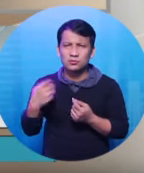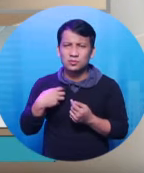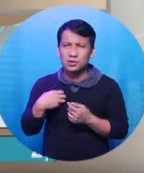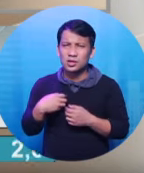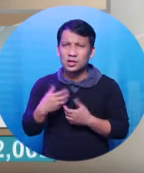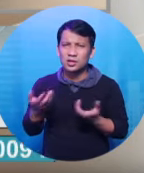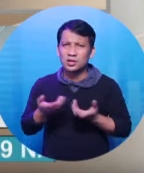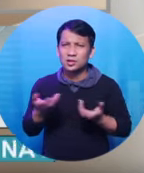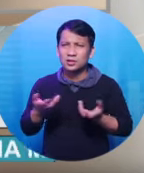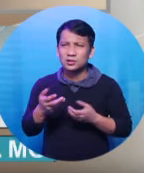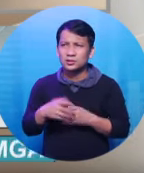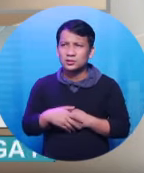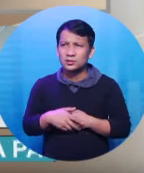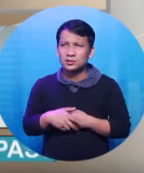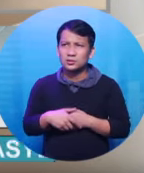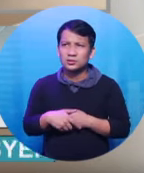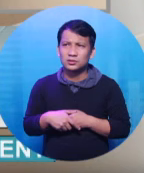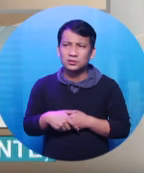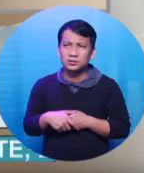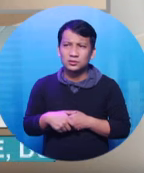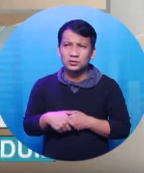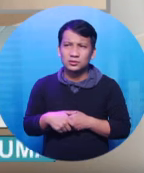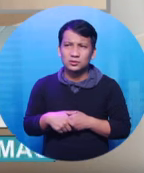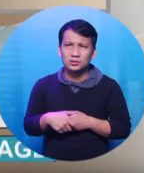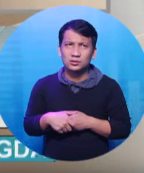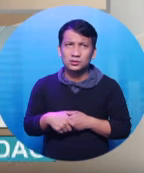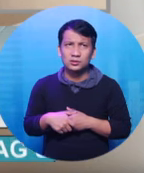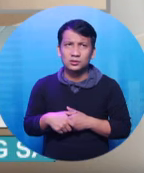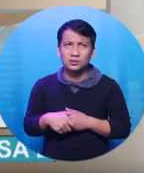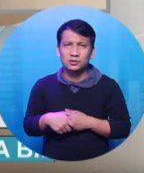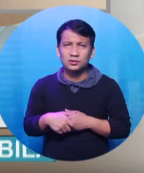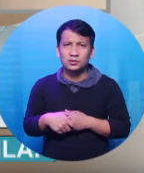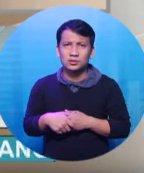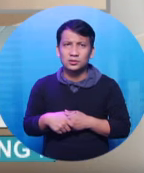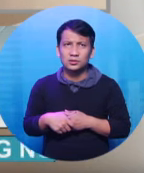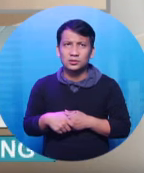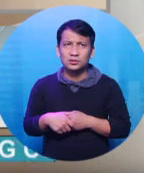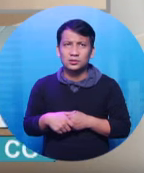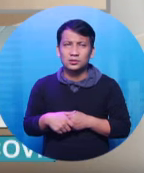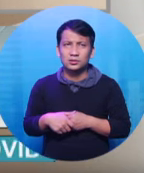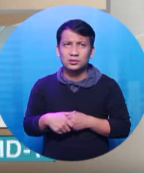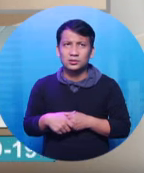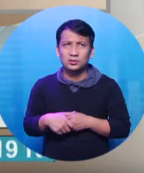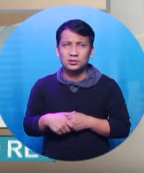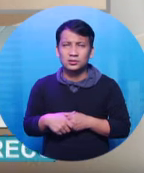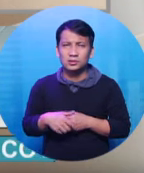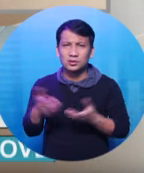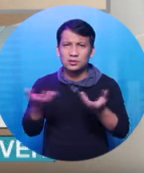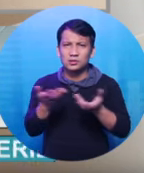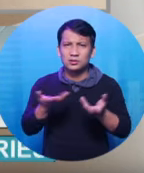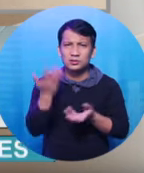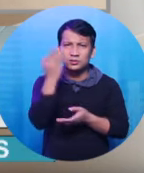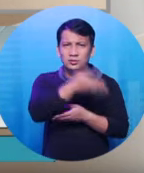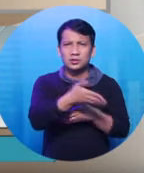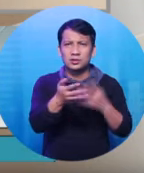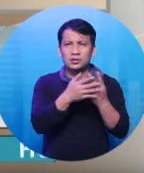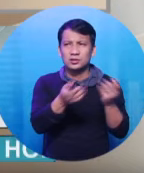ma'am? Ma'am Criselda? Sa pinakamain po ba? Kung saan po siya nakakulong